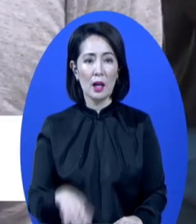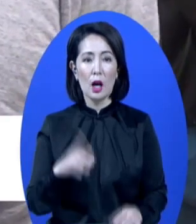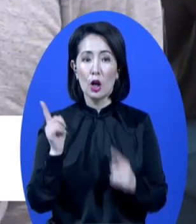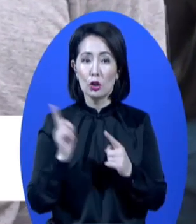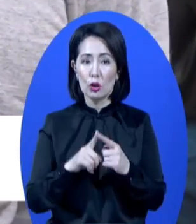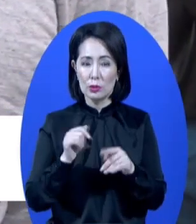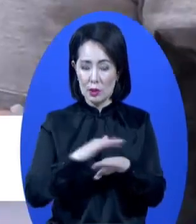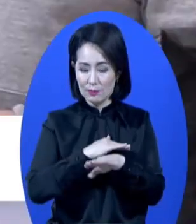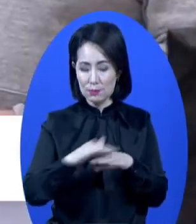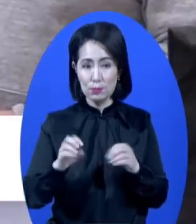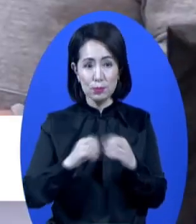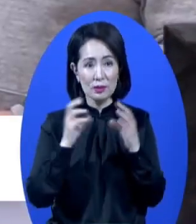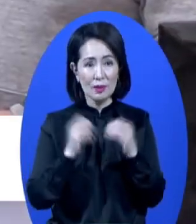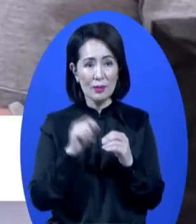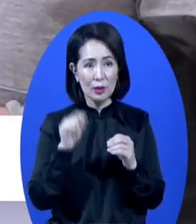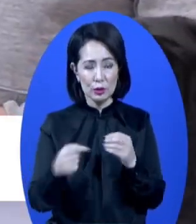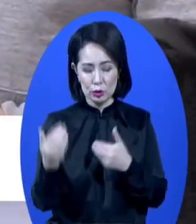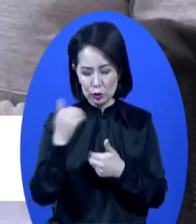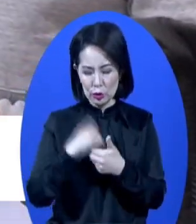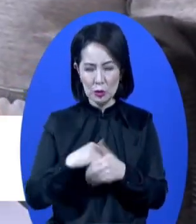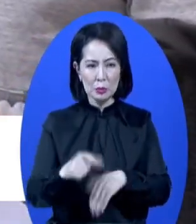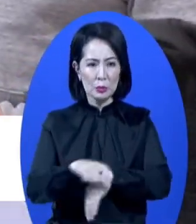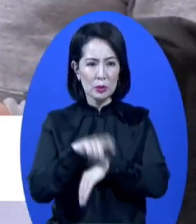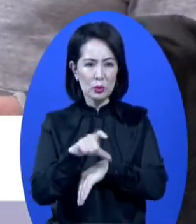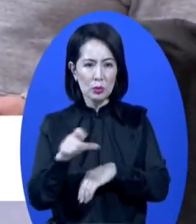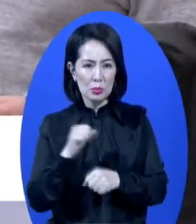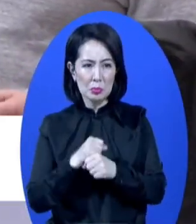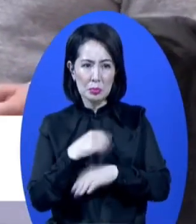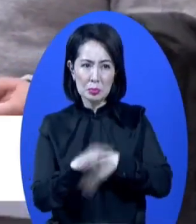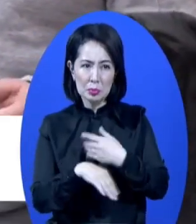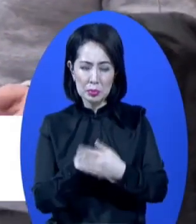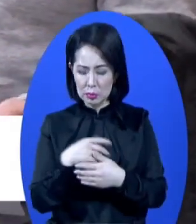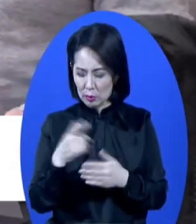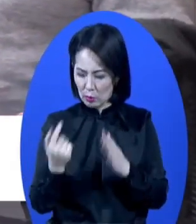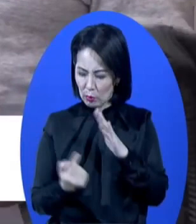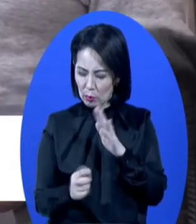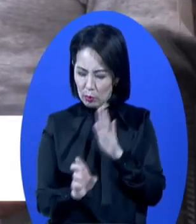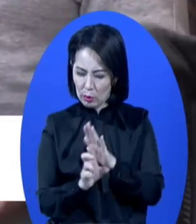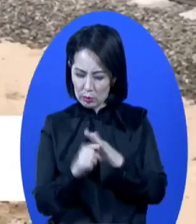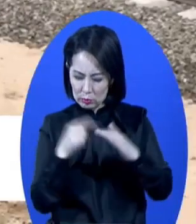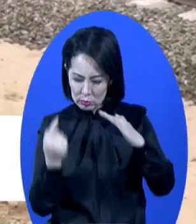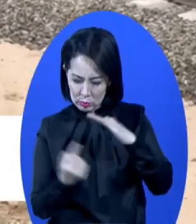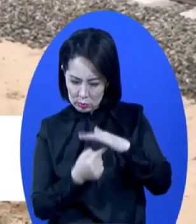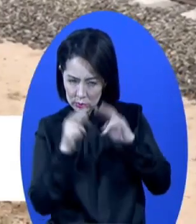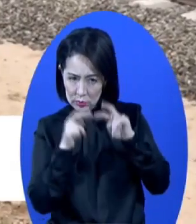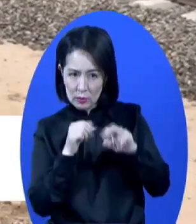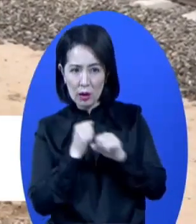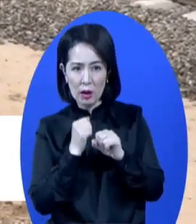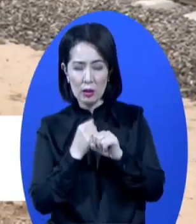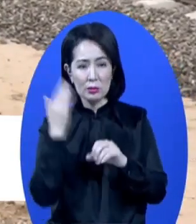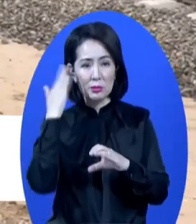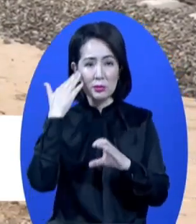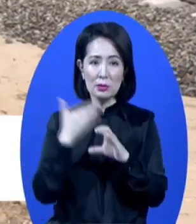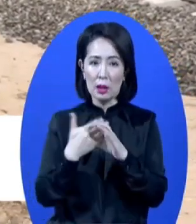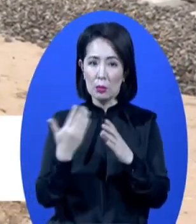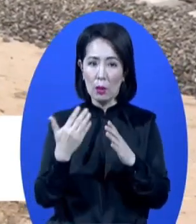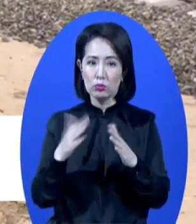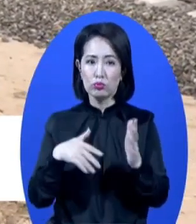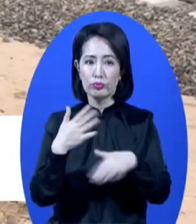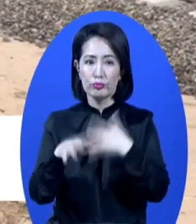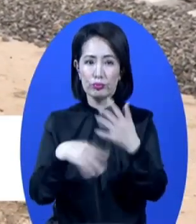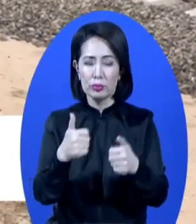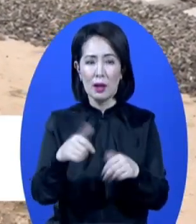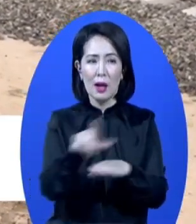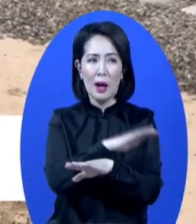Төмөр замын бүтээн байгуулалтыг дотоодын боловсон хүчин үйлдвэрлэл нөөц боломжн түшиглсэн учраас ажил саадгүй үргэлжилж байгаа юм байна. Тухайлбал